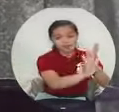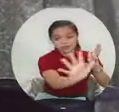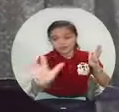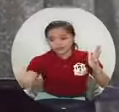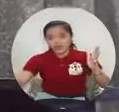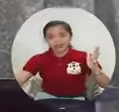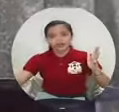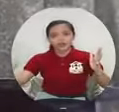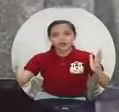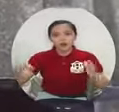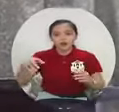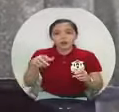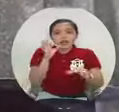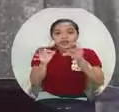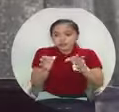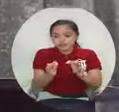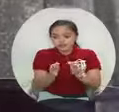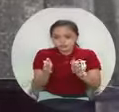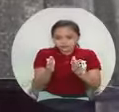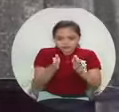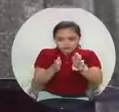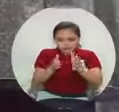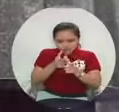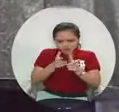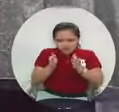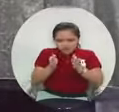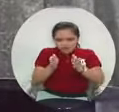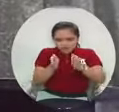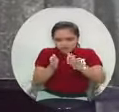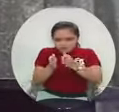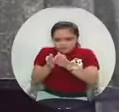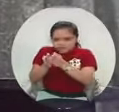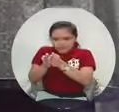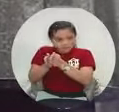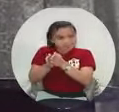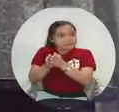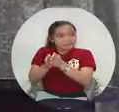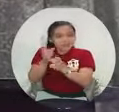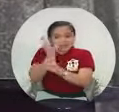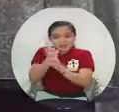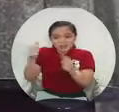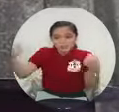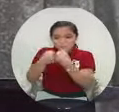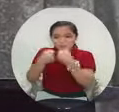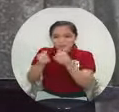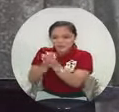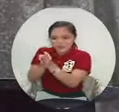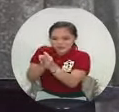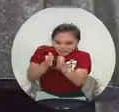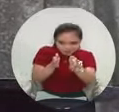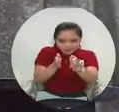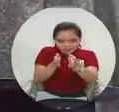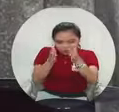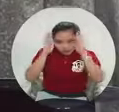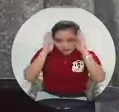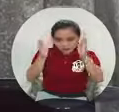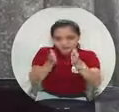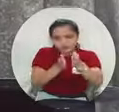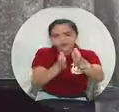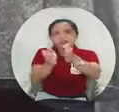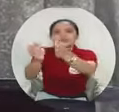gyapon. Sa nagligad, kita na saan mo, kamusta ka, Brad? Aw, sa grasa sa Diyos, maoragyapon. Murag wala,